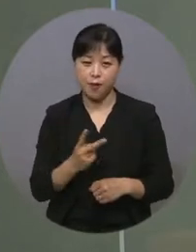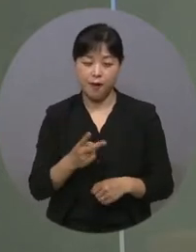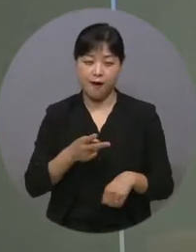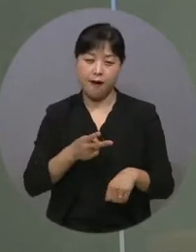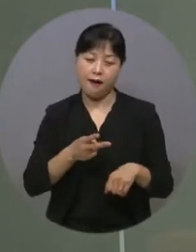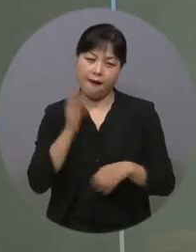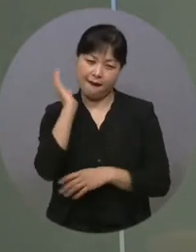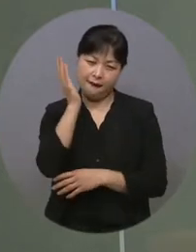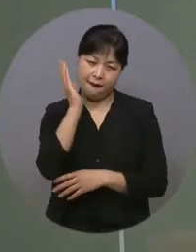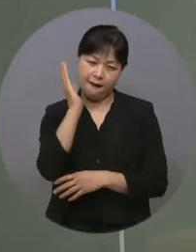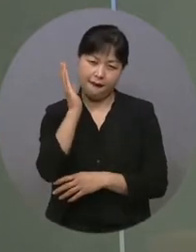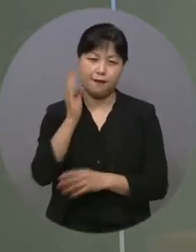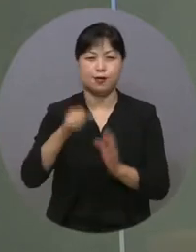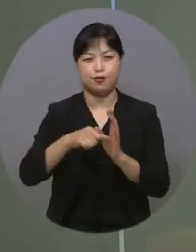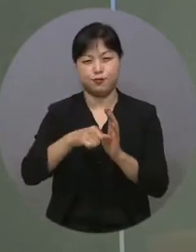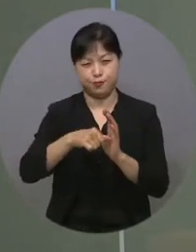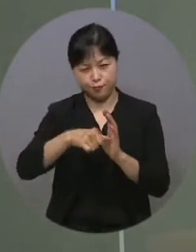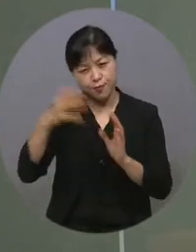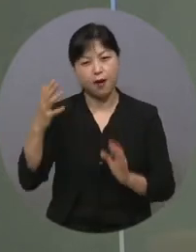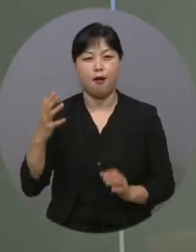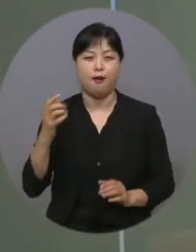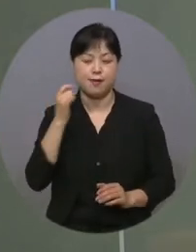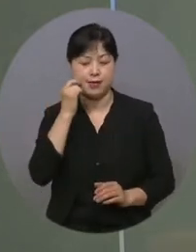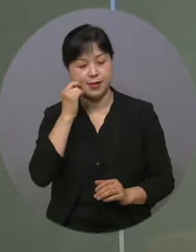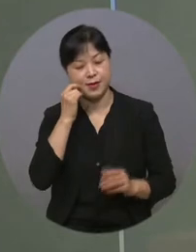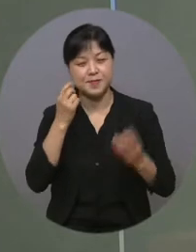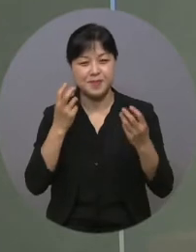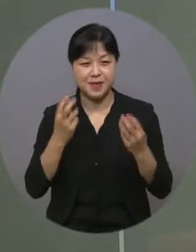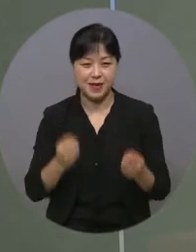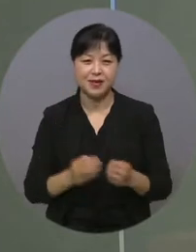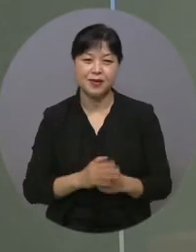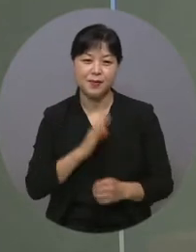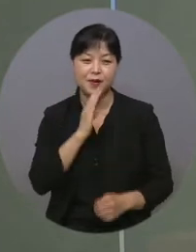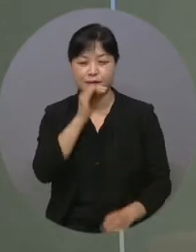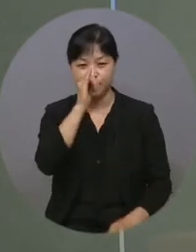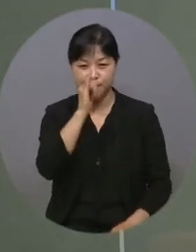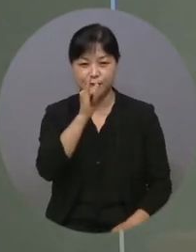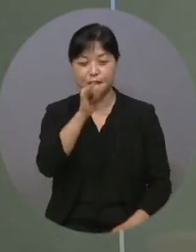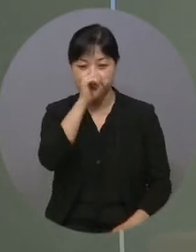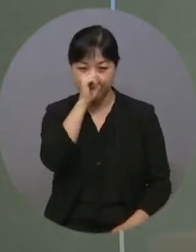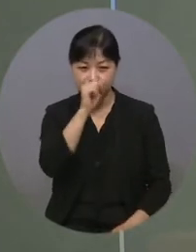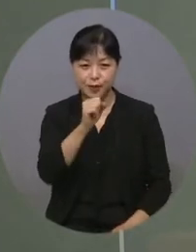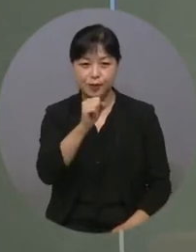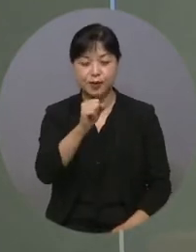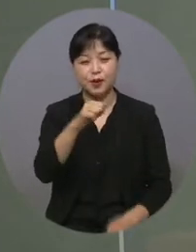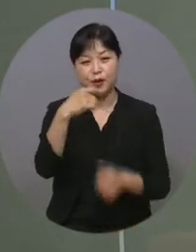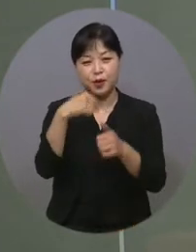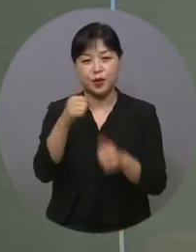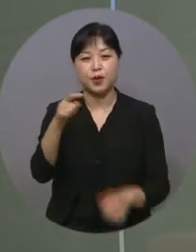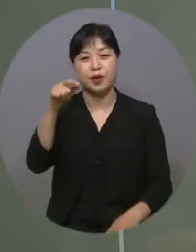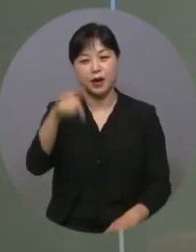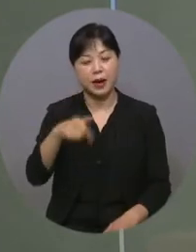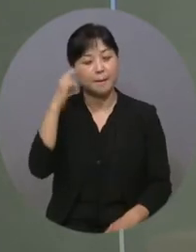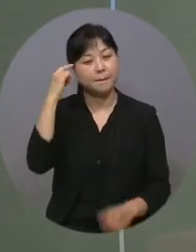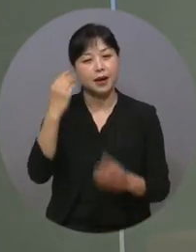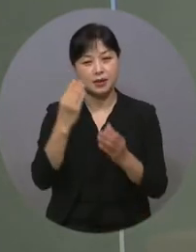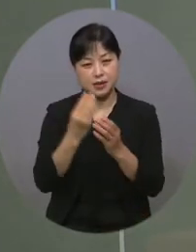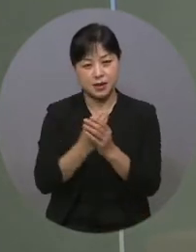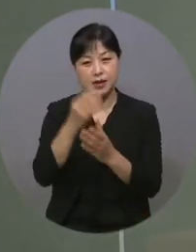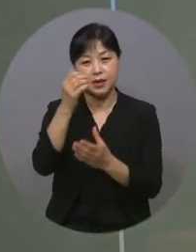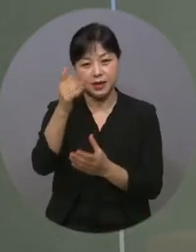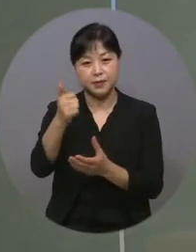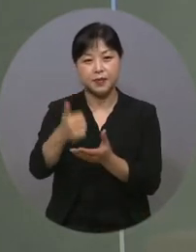굉장히 명성이 높습니다. 아주 훌륭한 좋은 교육학 박사를 모셨는데